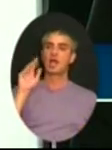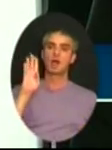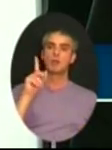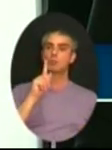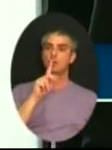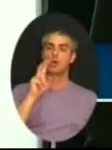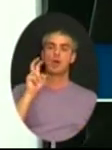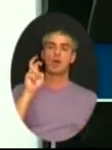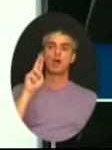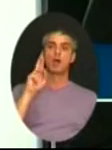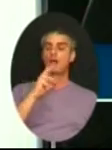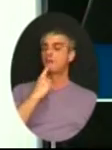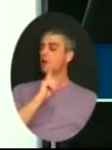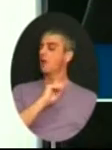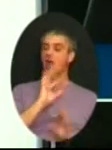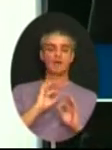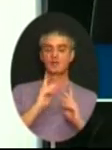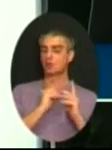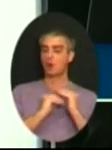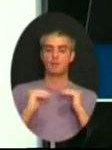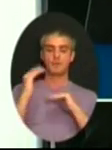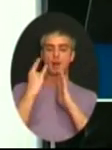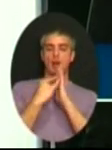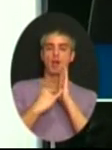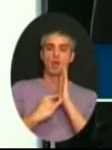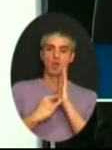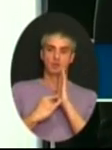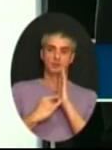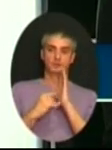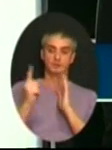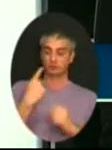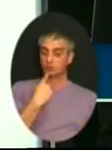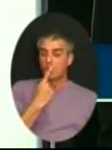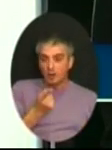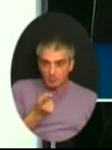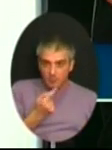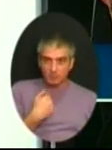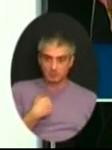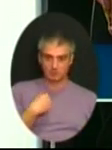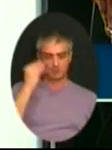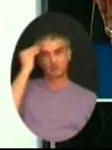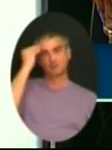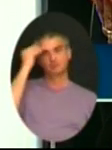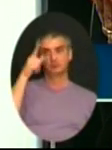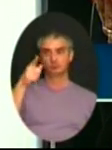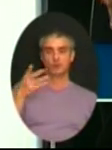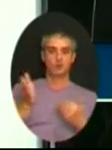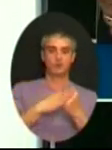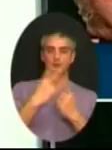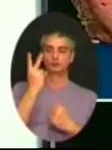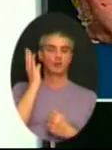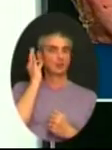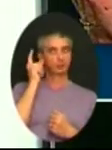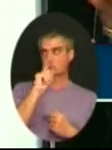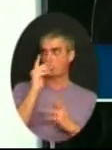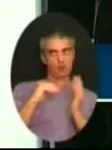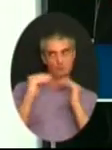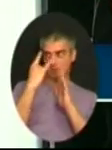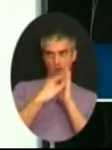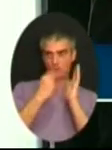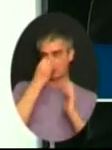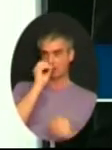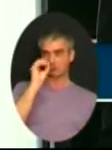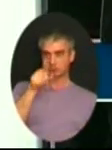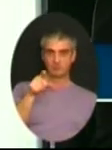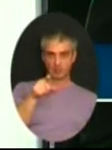אמר, אף אחד לא מעל הכל, מעל החוק, וכשהוא אמר את זה, אני פשוט נזכרתי שהוא ביגמיסט. הוא לא מעל החוק,